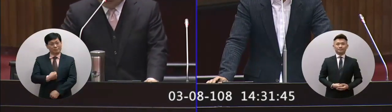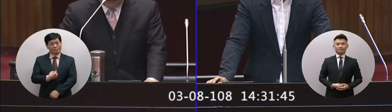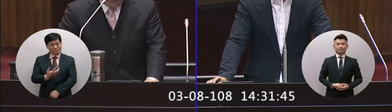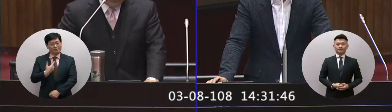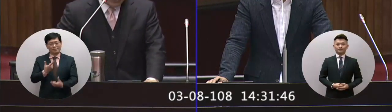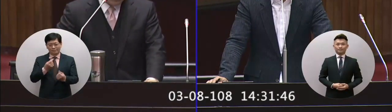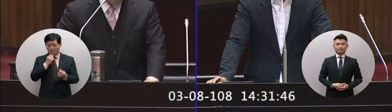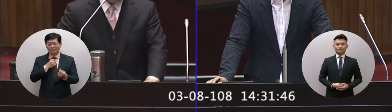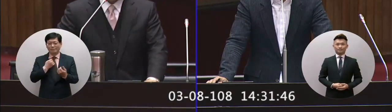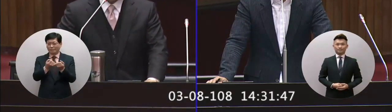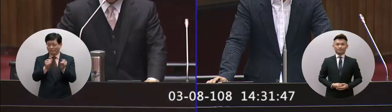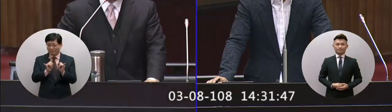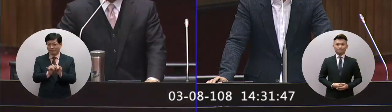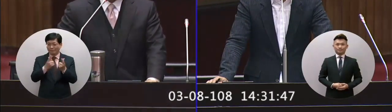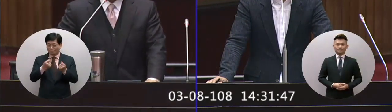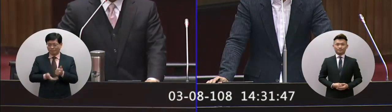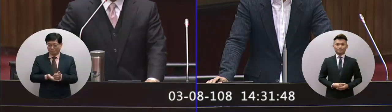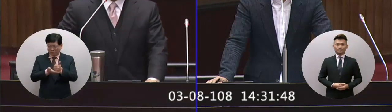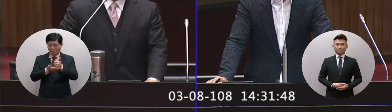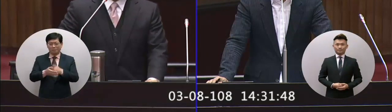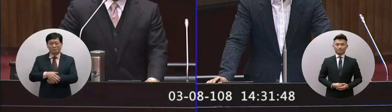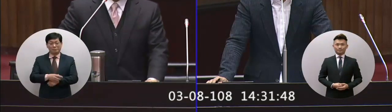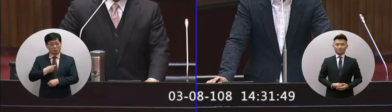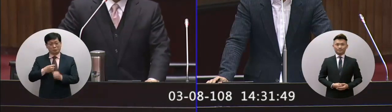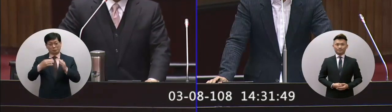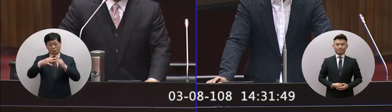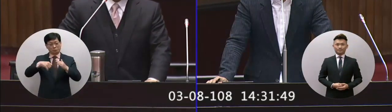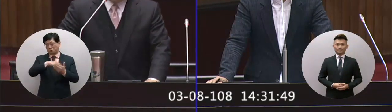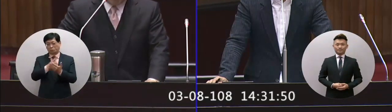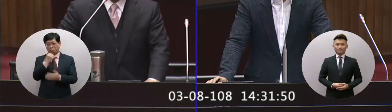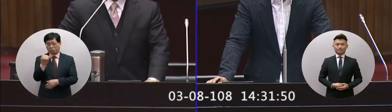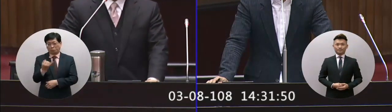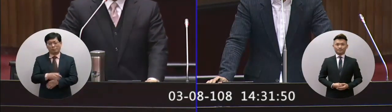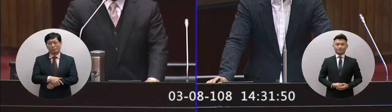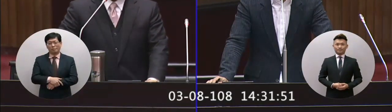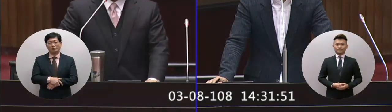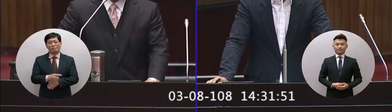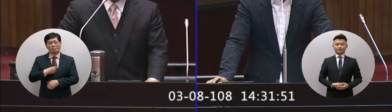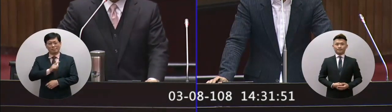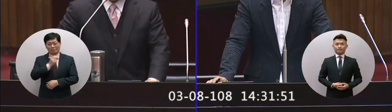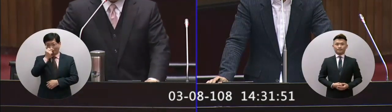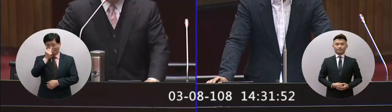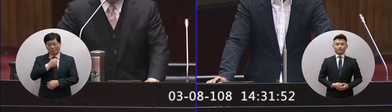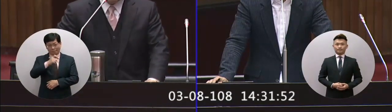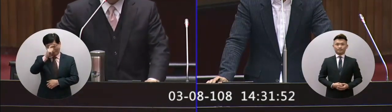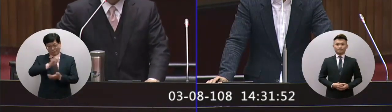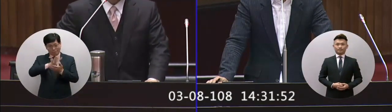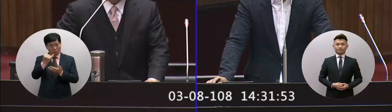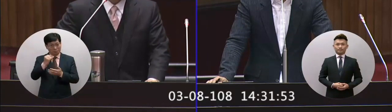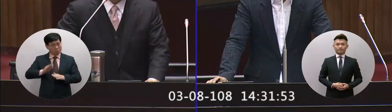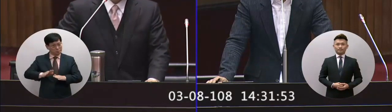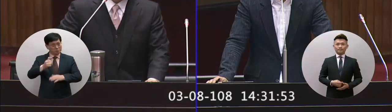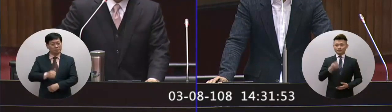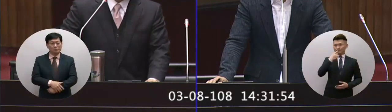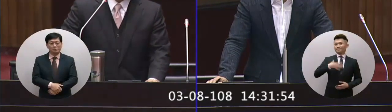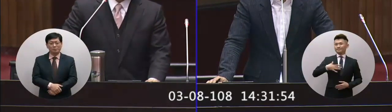我向女性同胞提搶因為我都女婦所以我特別希望女性的將來越來越好